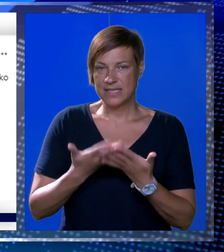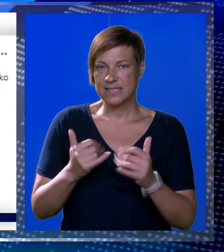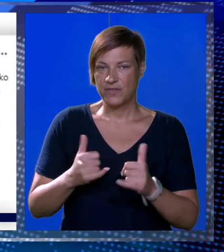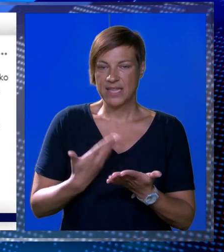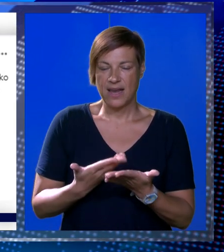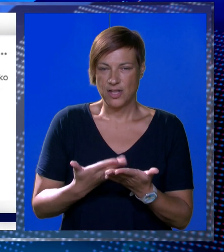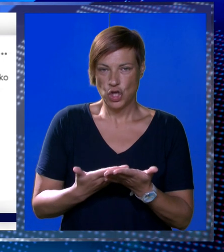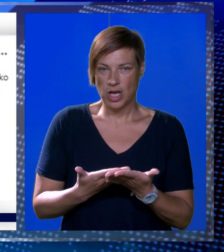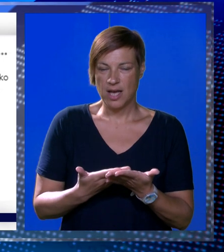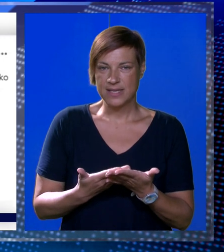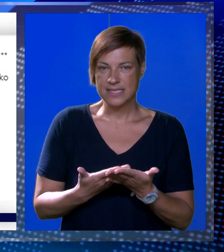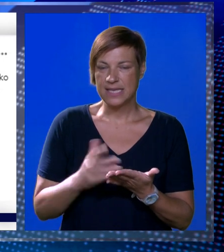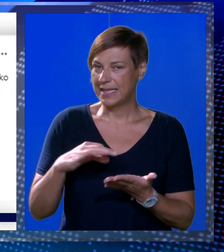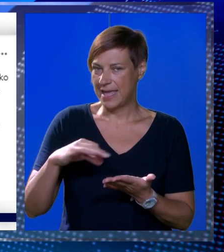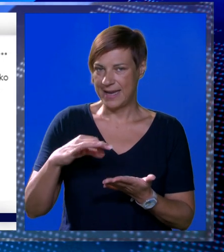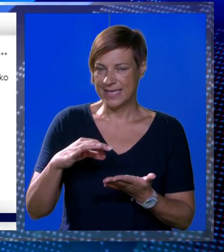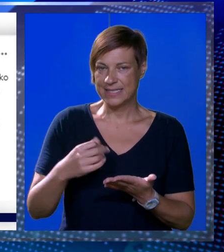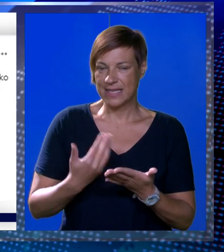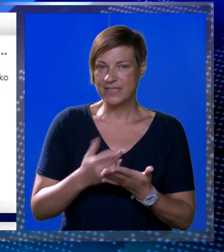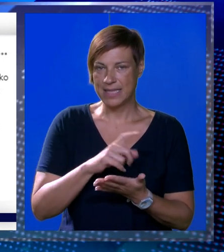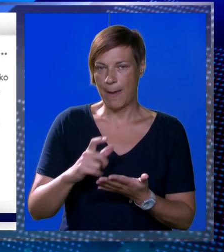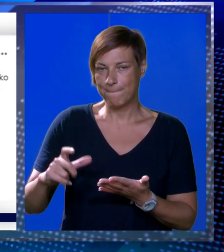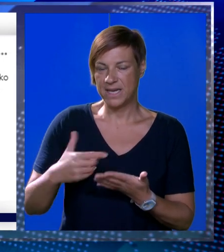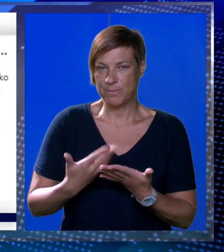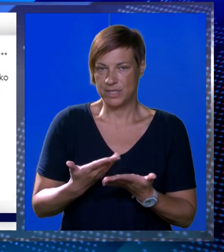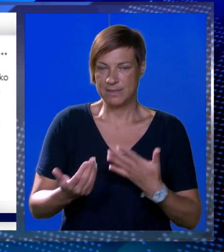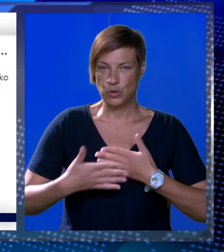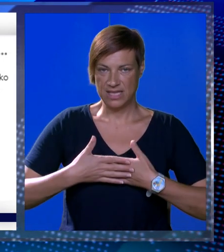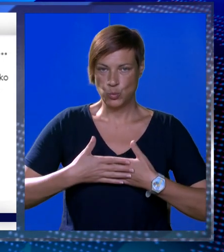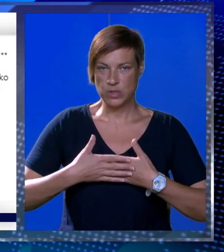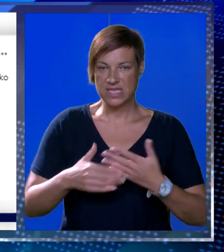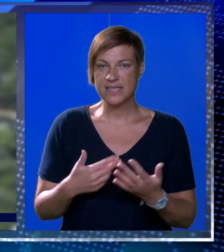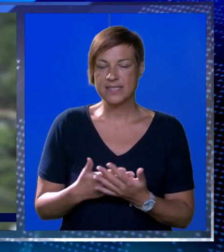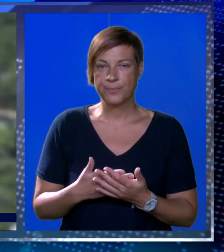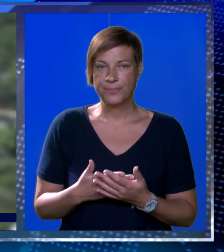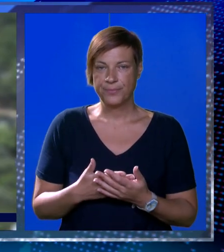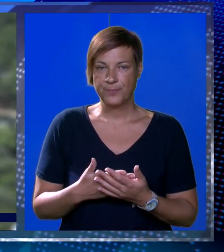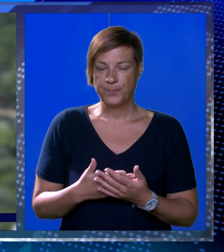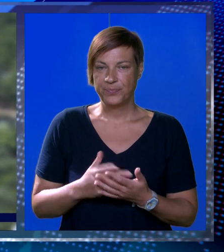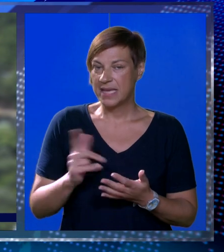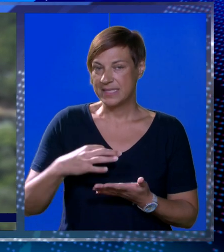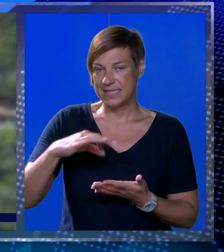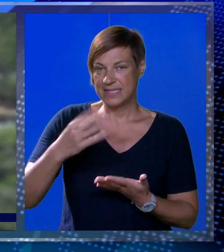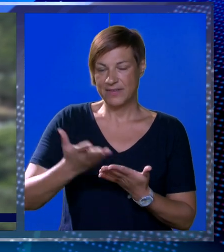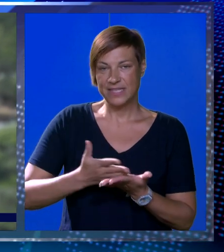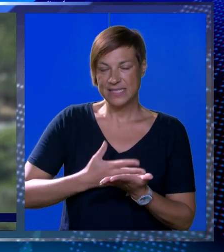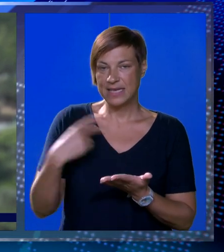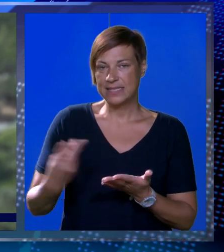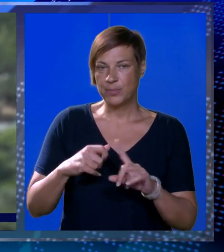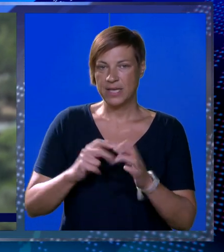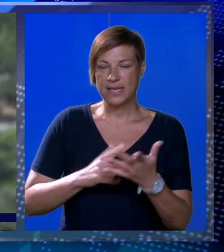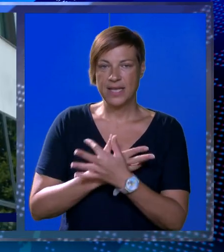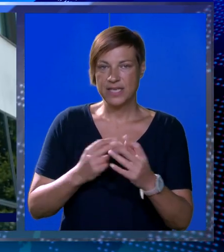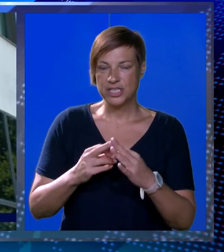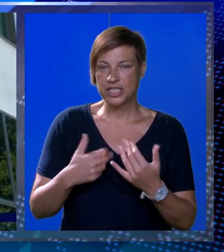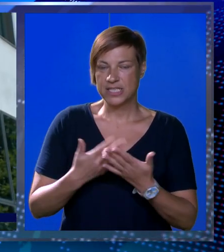se ovih dana dokazala da je zaista nezavisna. Primorci budite uz nas. S nezavisne liste prozivaju